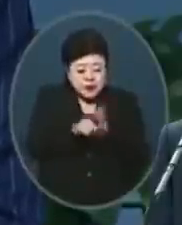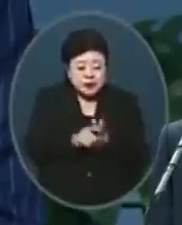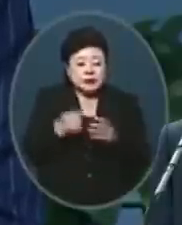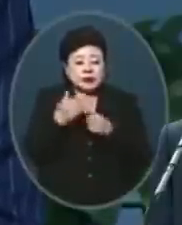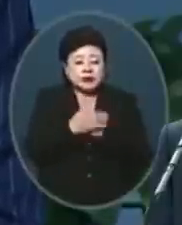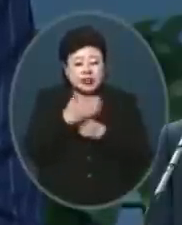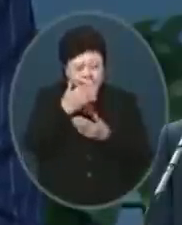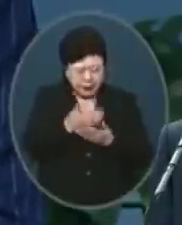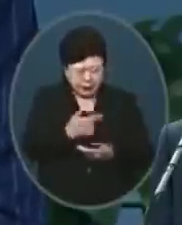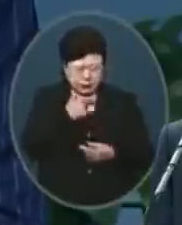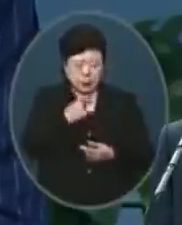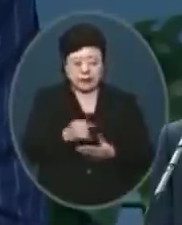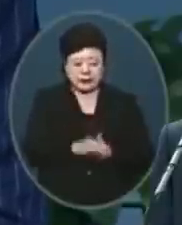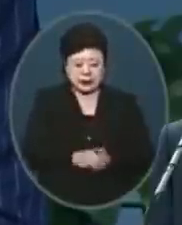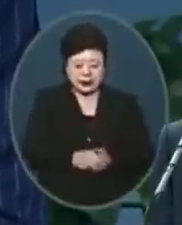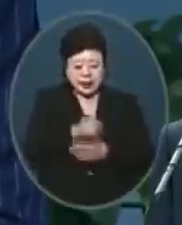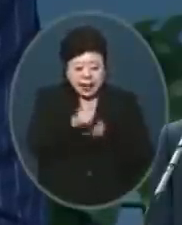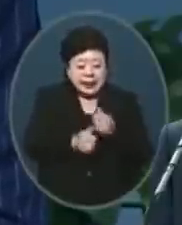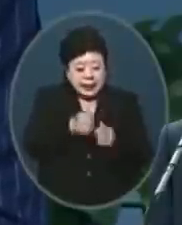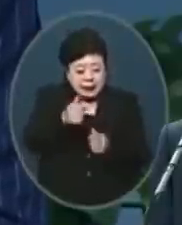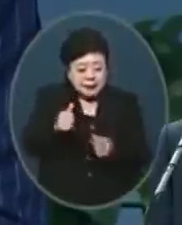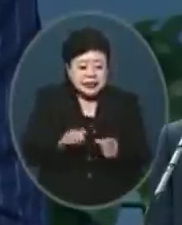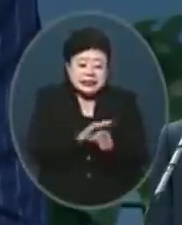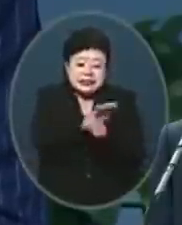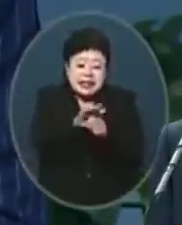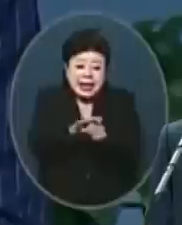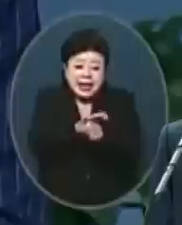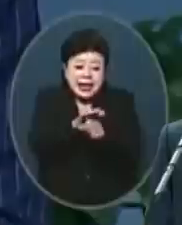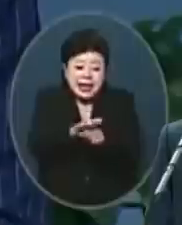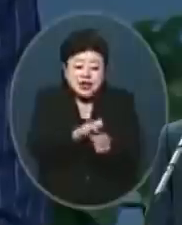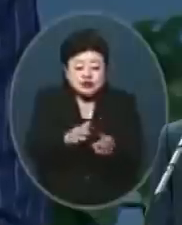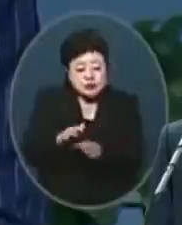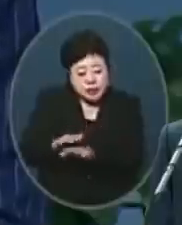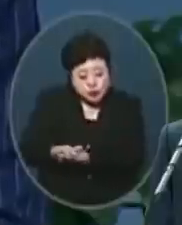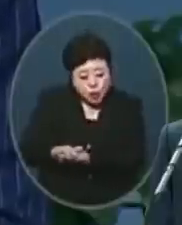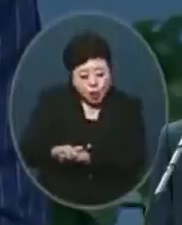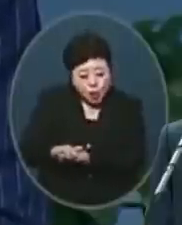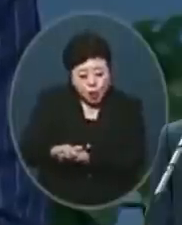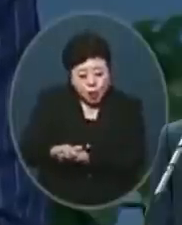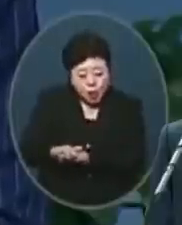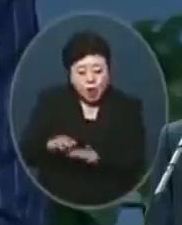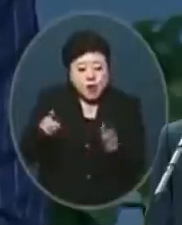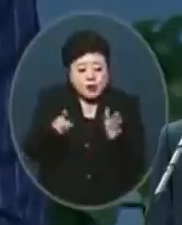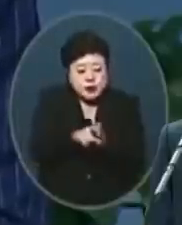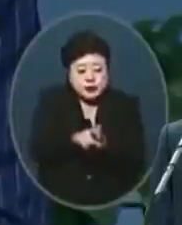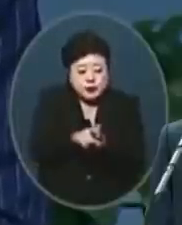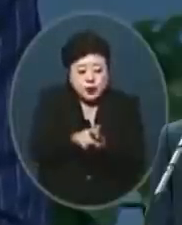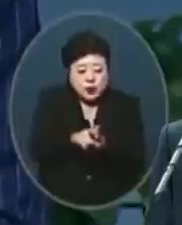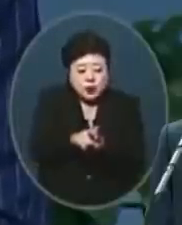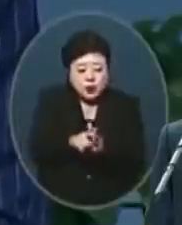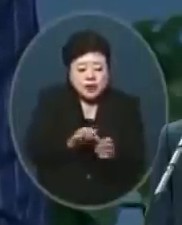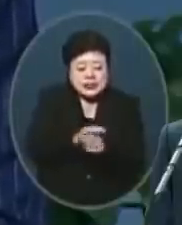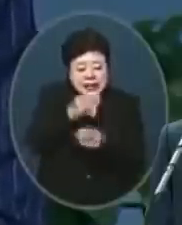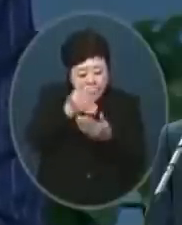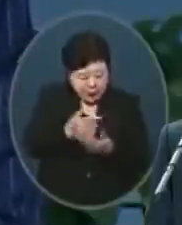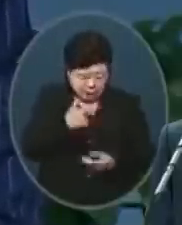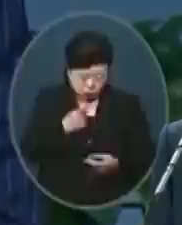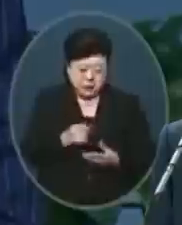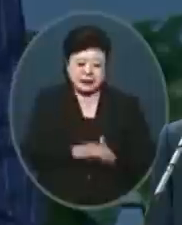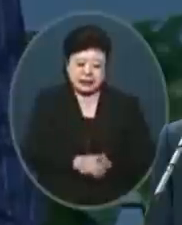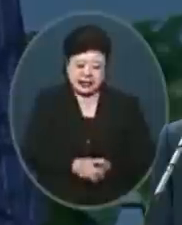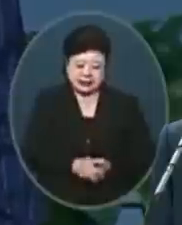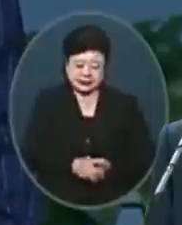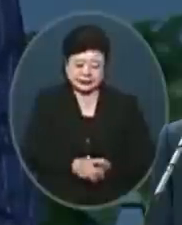은혜를 받기를 원하고 하나님은 사랑을 준비해 놓고 난 다음에 믿음으로 사랑을 받기를 원하시는